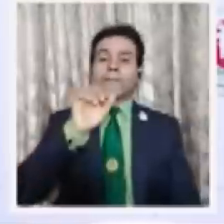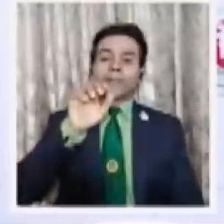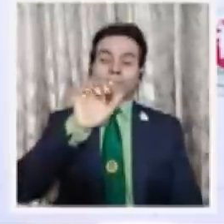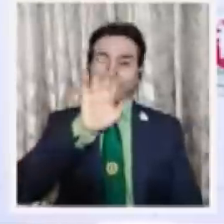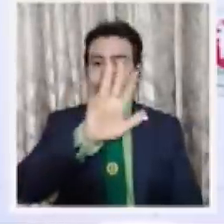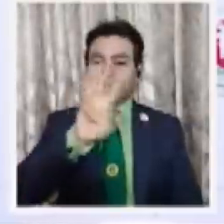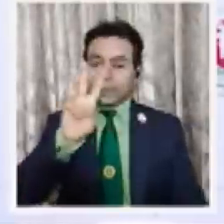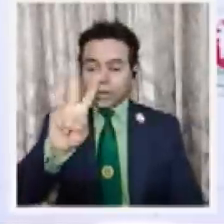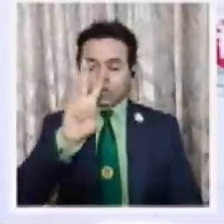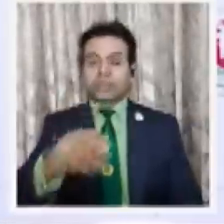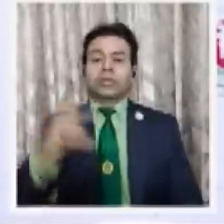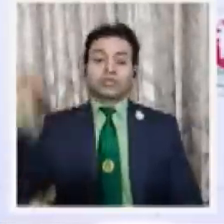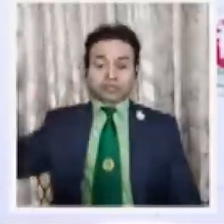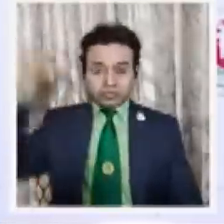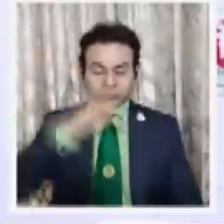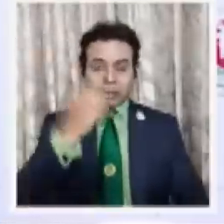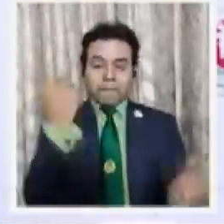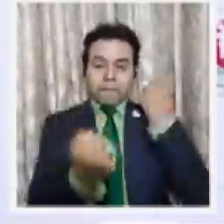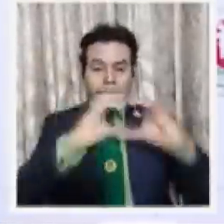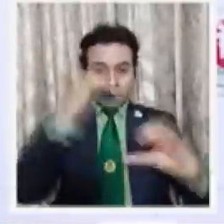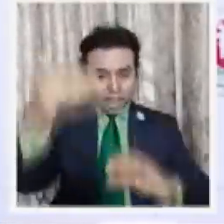1,593 জন। এ পর্যন্ত স্ক্রিনিং হয়েছে